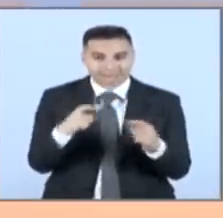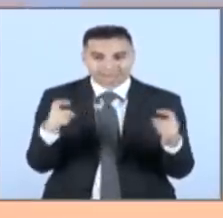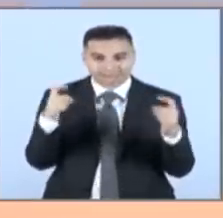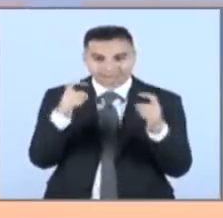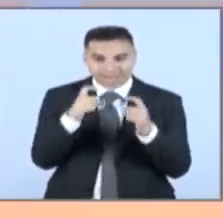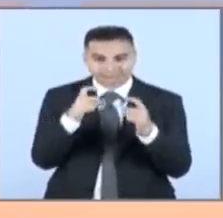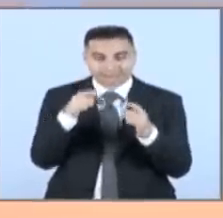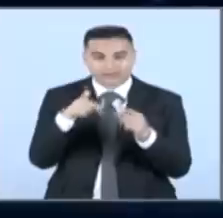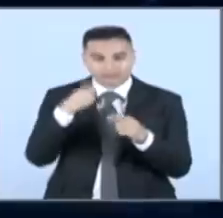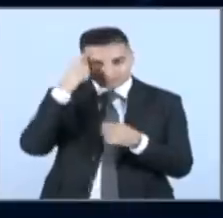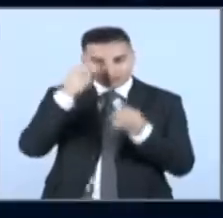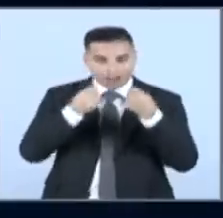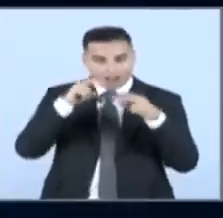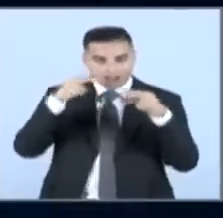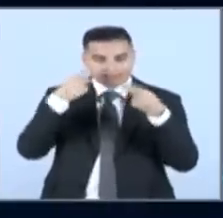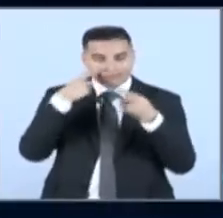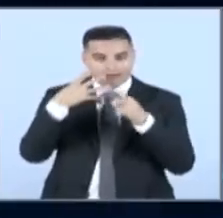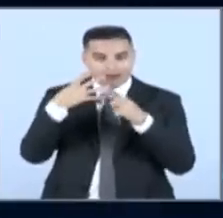الرابعة، فقرة تحت الضغط.